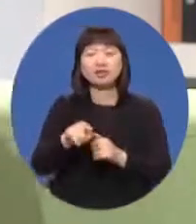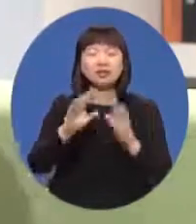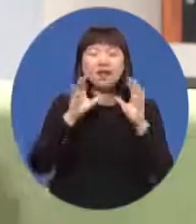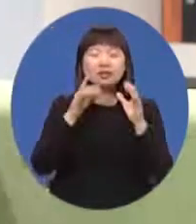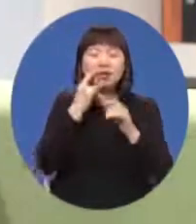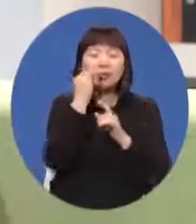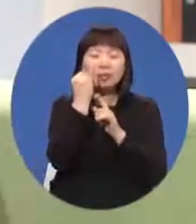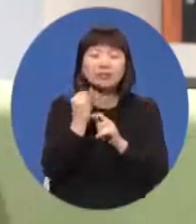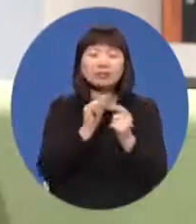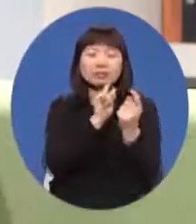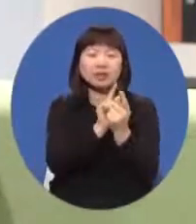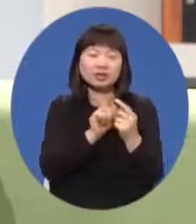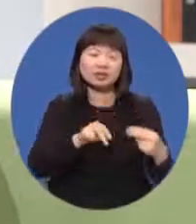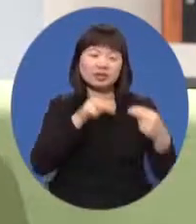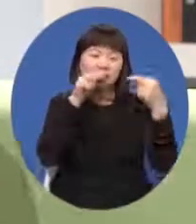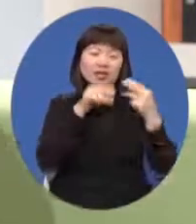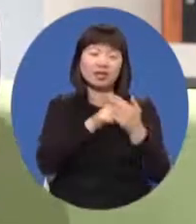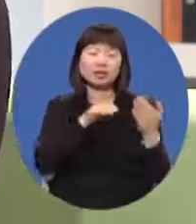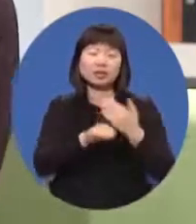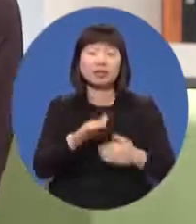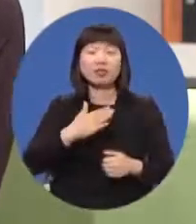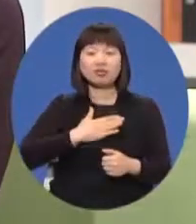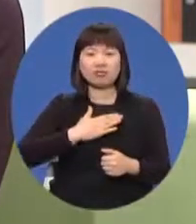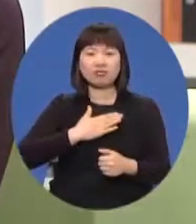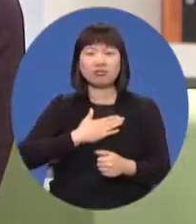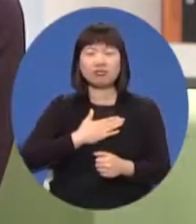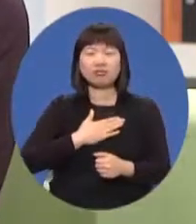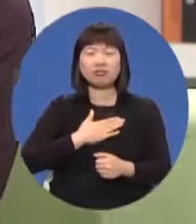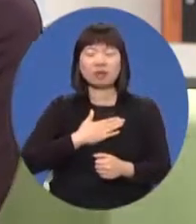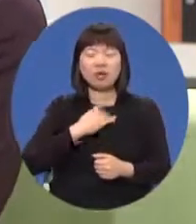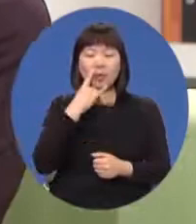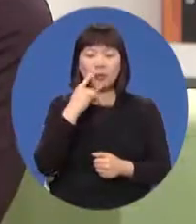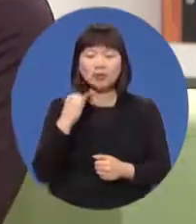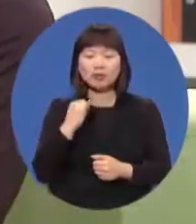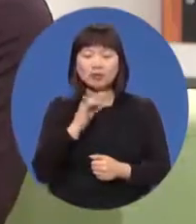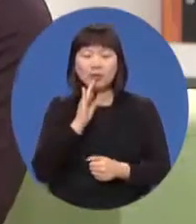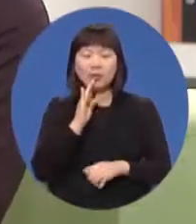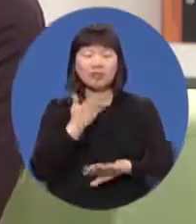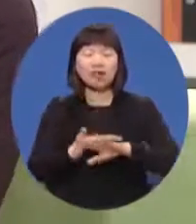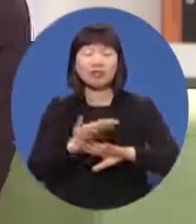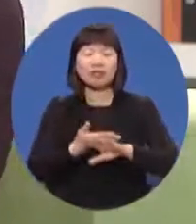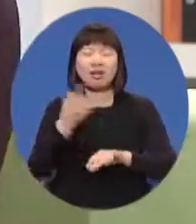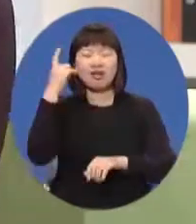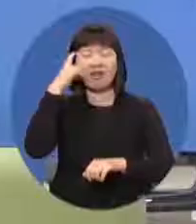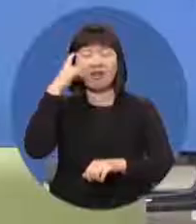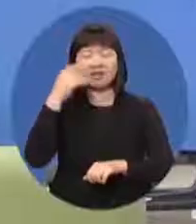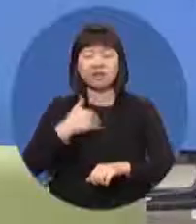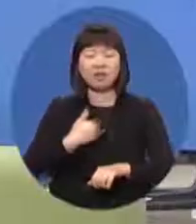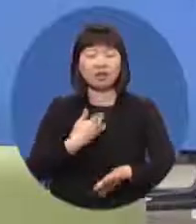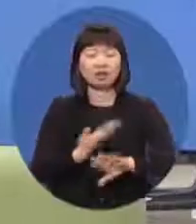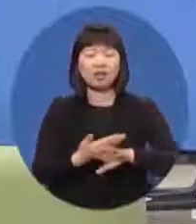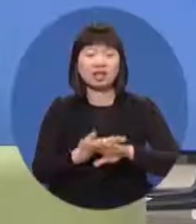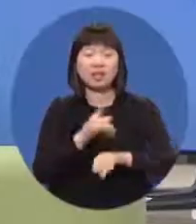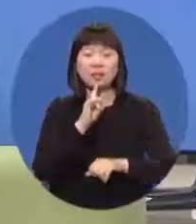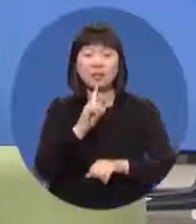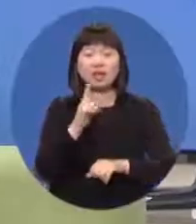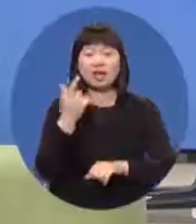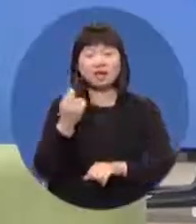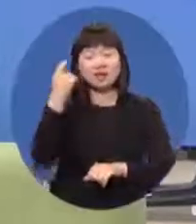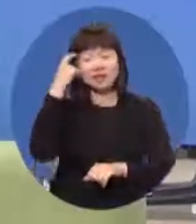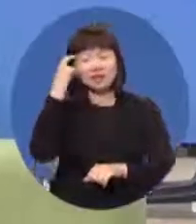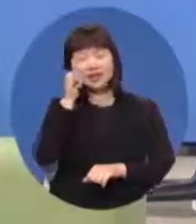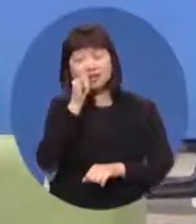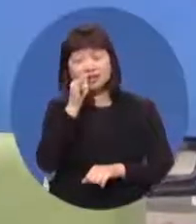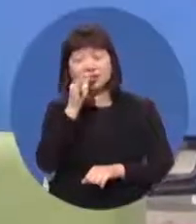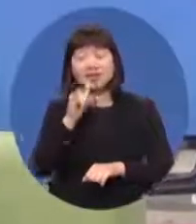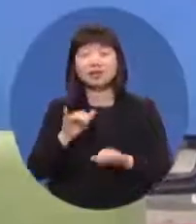아이들 어머니를 만나보고는 제가 좀 어머니 정말 다르다. 엄마가 다르군요. 저랑은 다르다. 그러니까 그런 생각이 드는 여기서